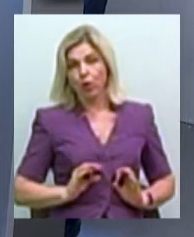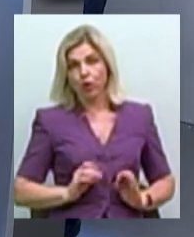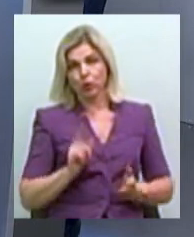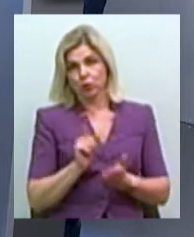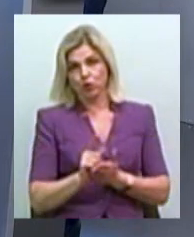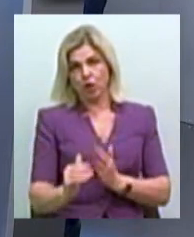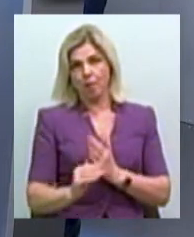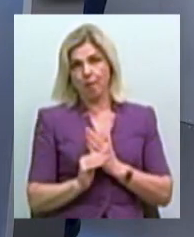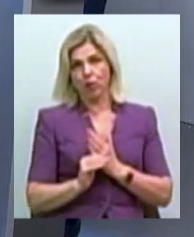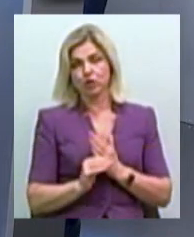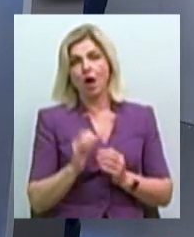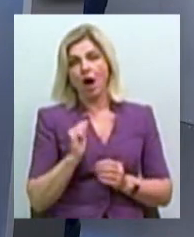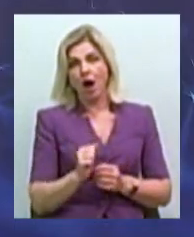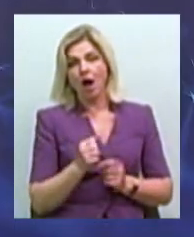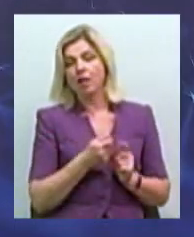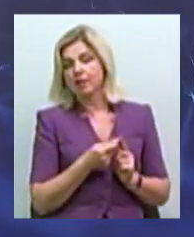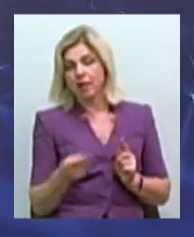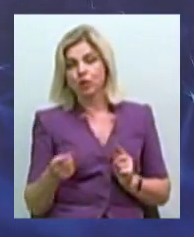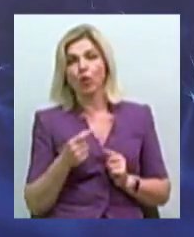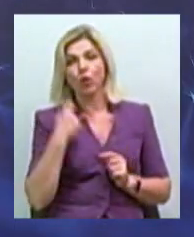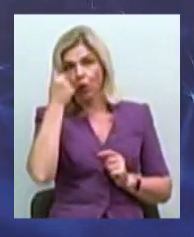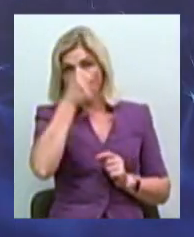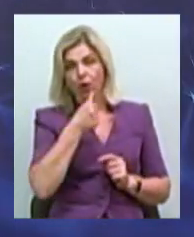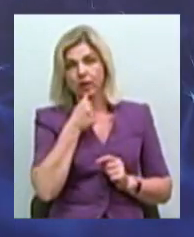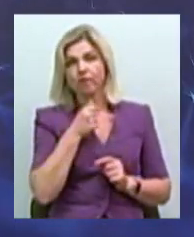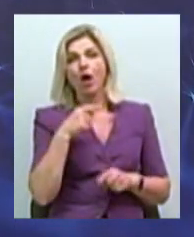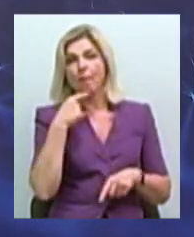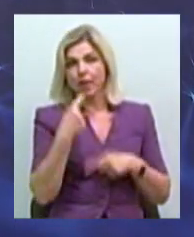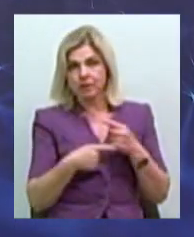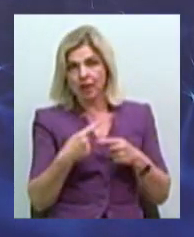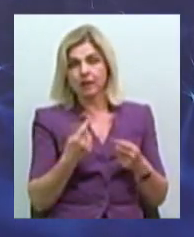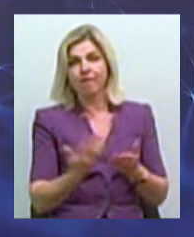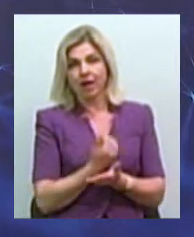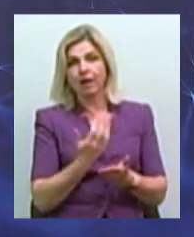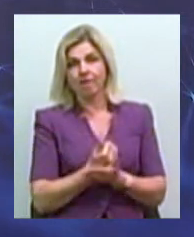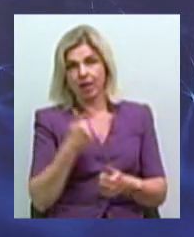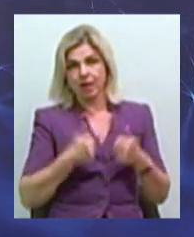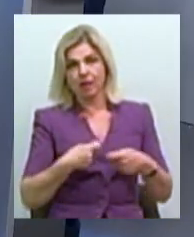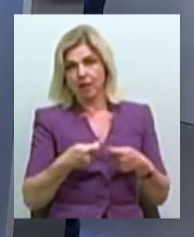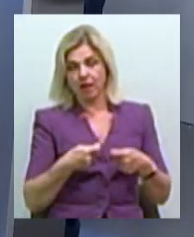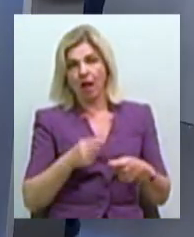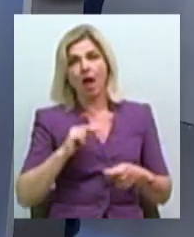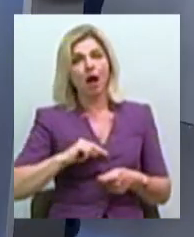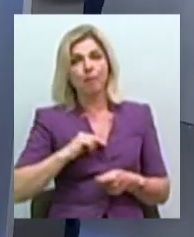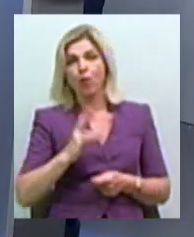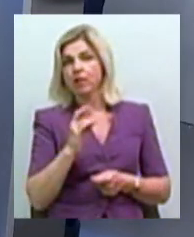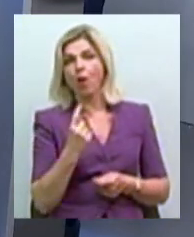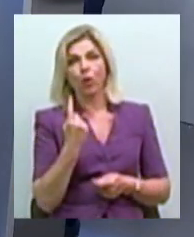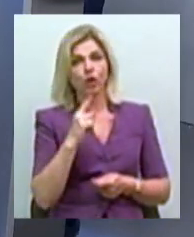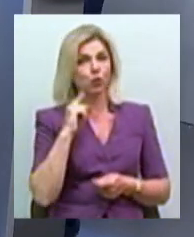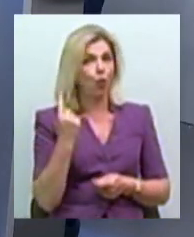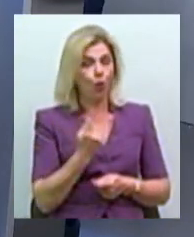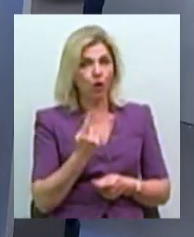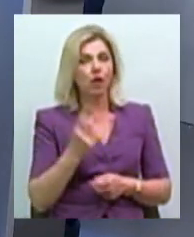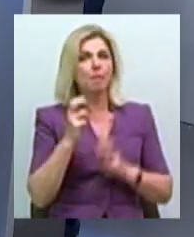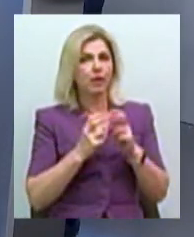Але саме воно кілька років поспіль, постійно вигравало тендер. Работали, работали не один год, вроде бы предприятие было там на слуху